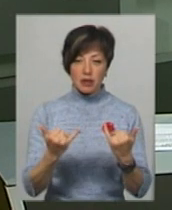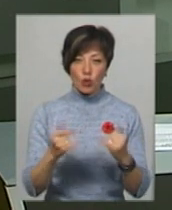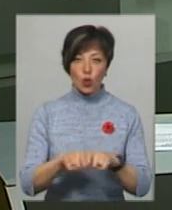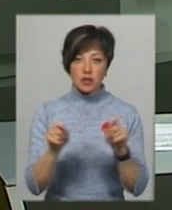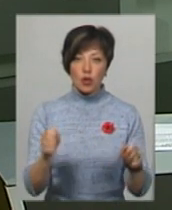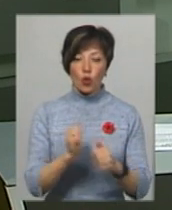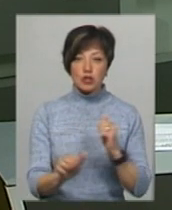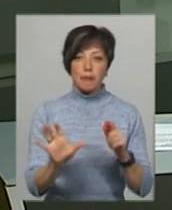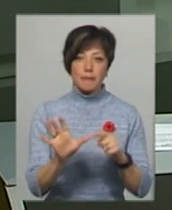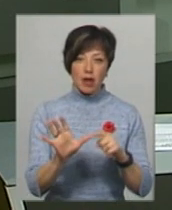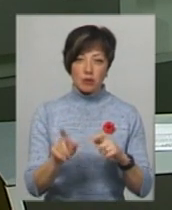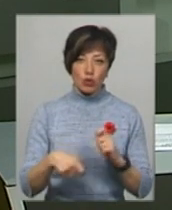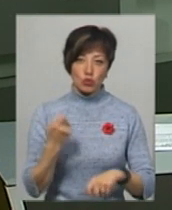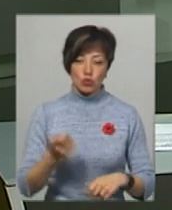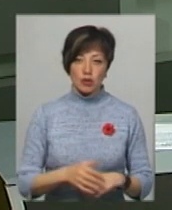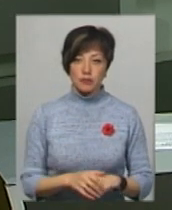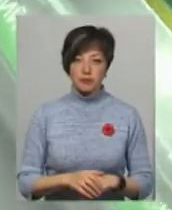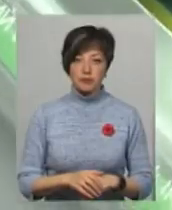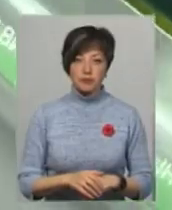розкрито кожне п'яте правопорушення.